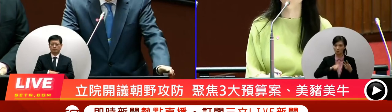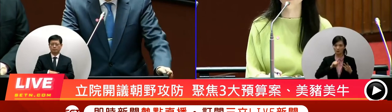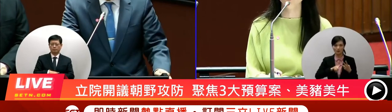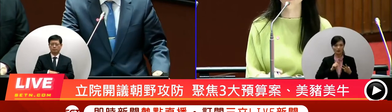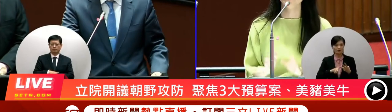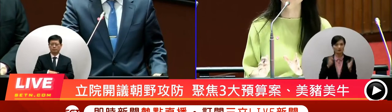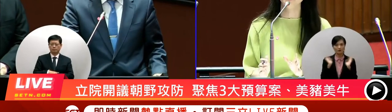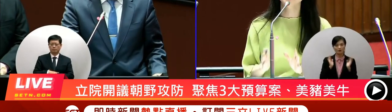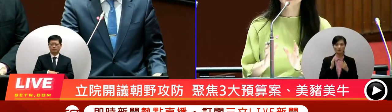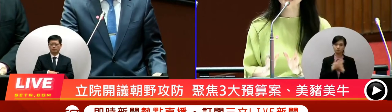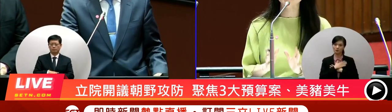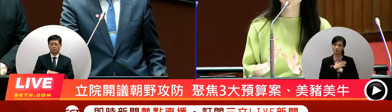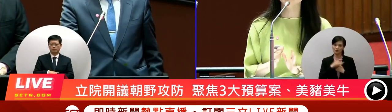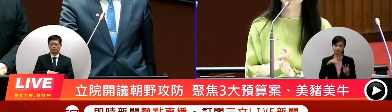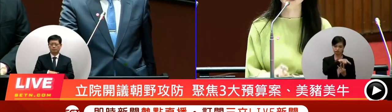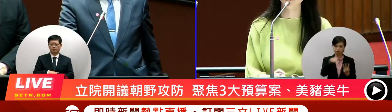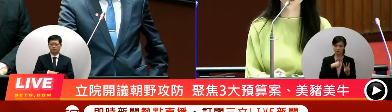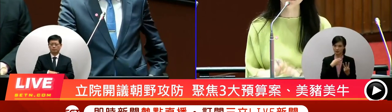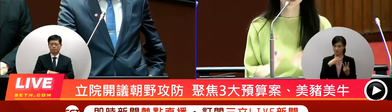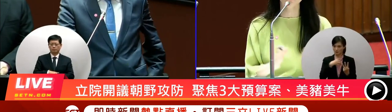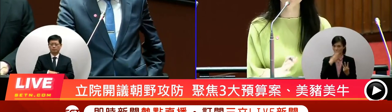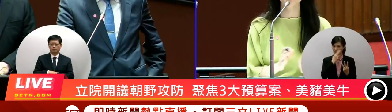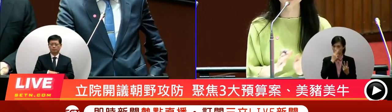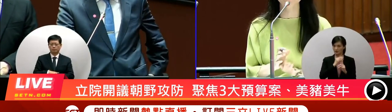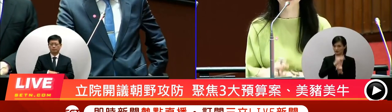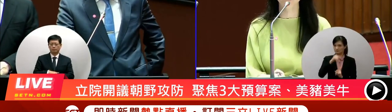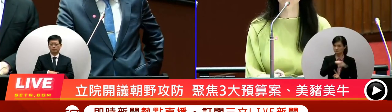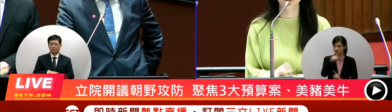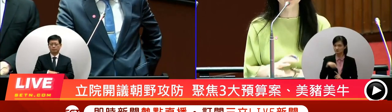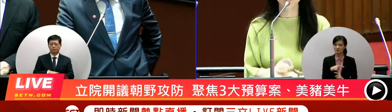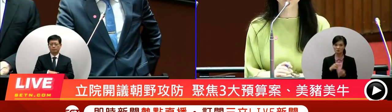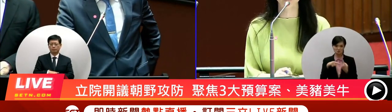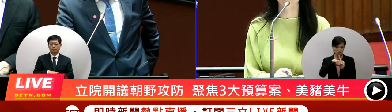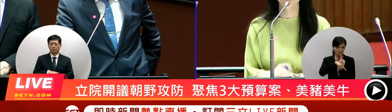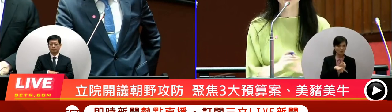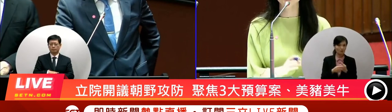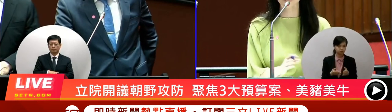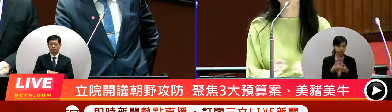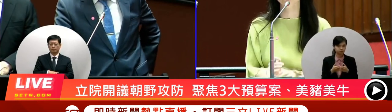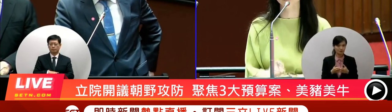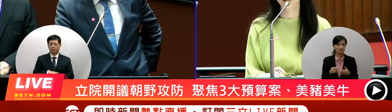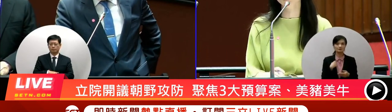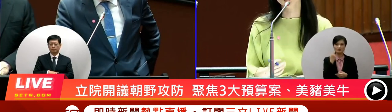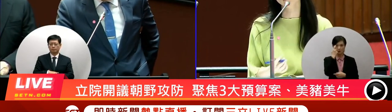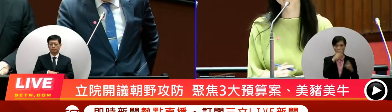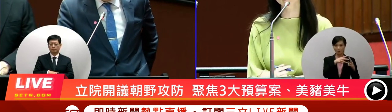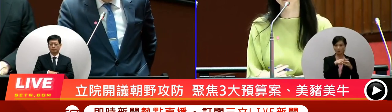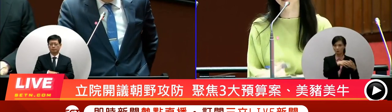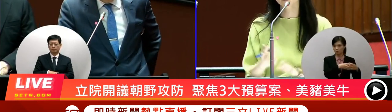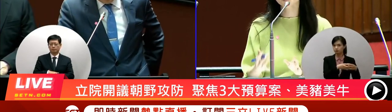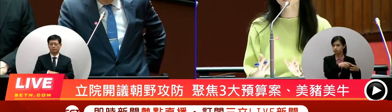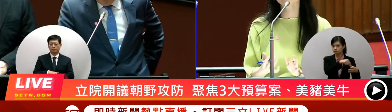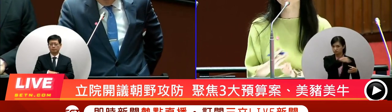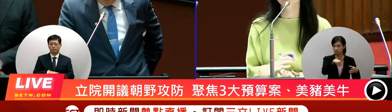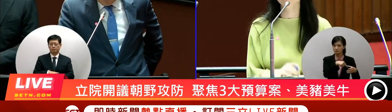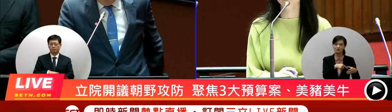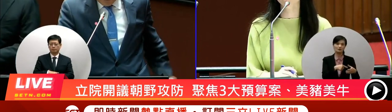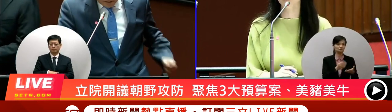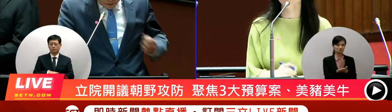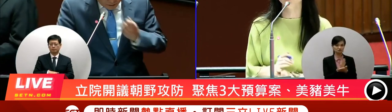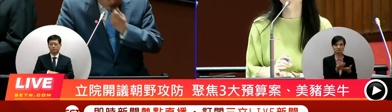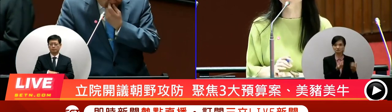性的族群的部分，应该要特别的研究，因为欧盟在这个报告里面是缺少的，也是刚刚所提到说只有6个人，这样的风险